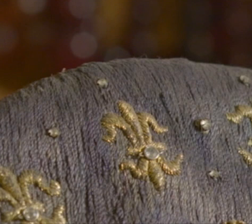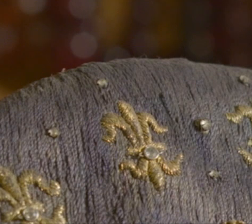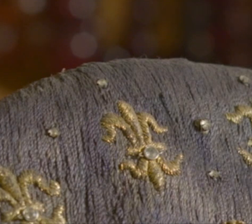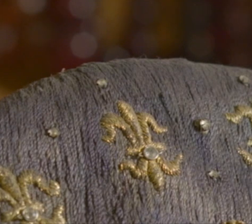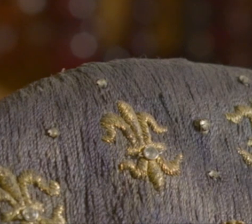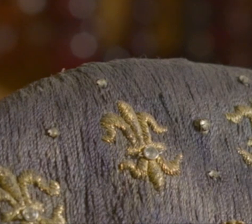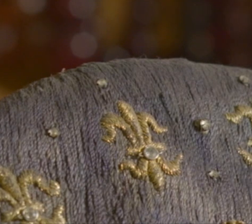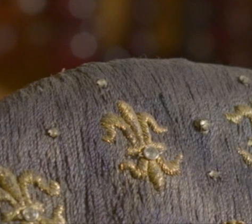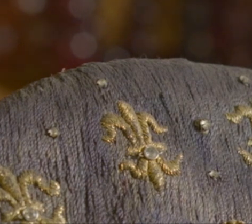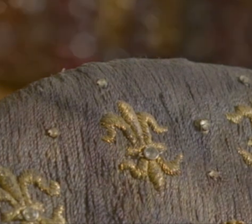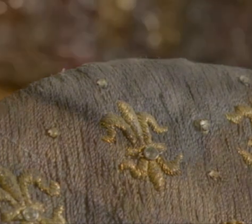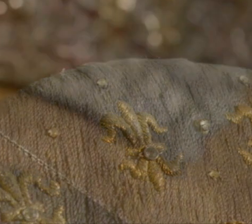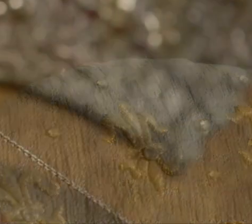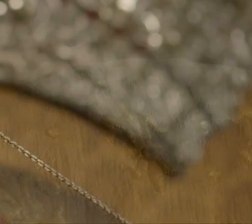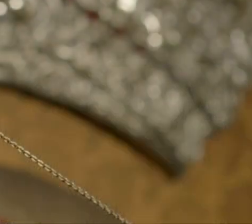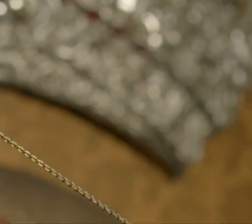MUZIEK